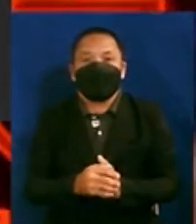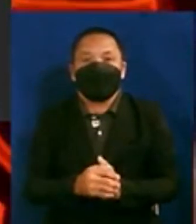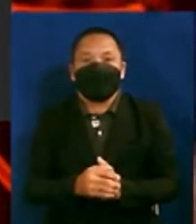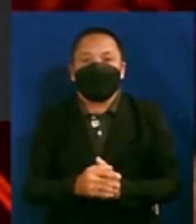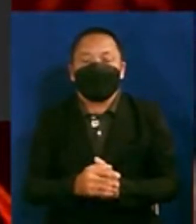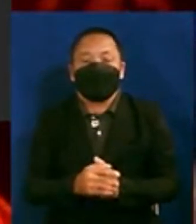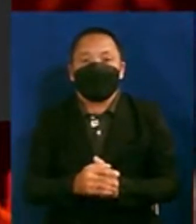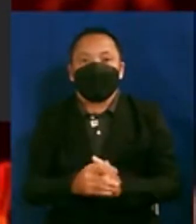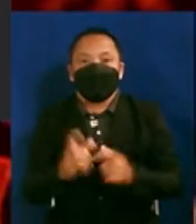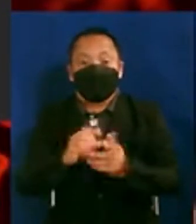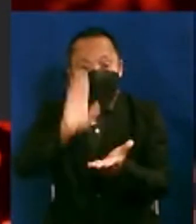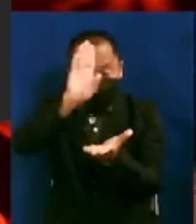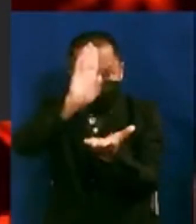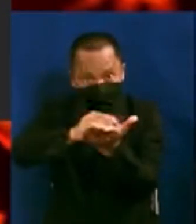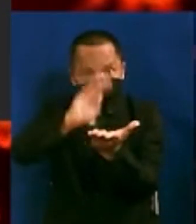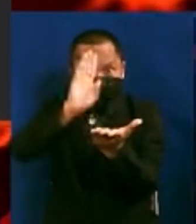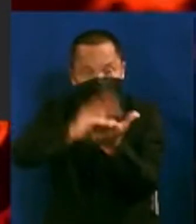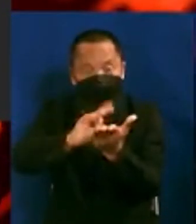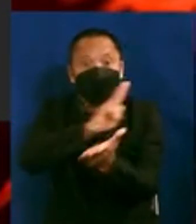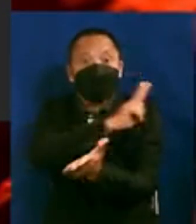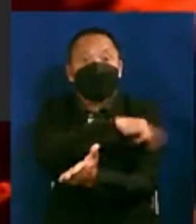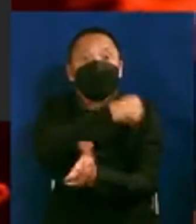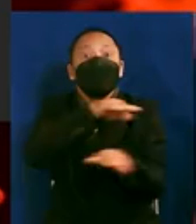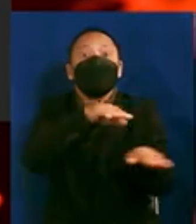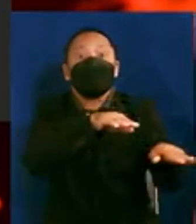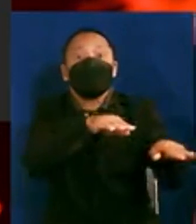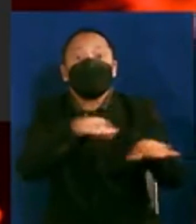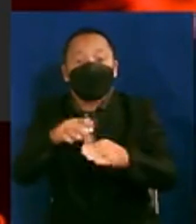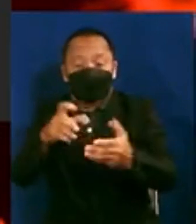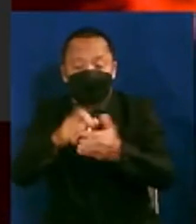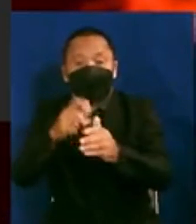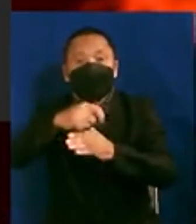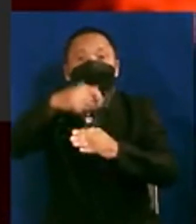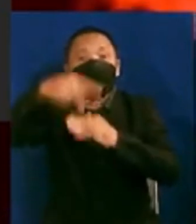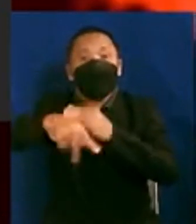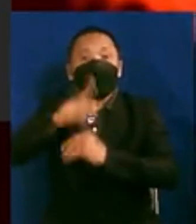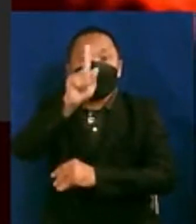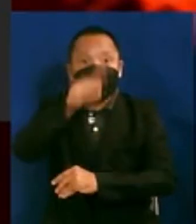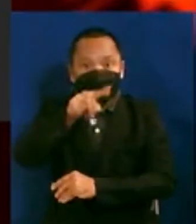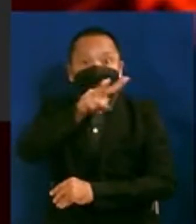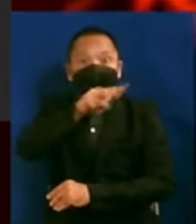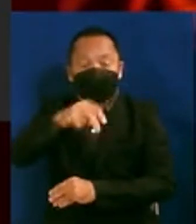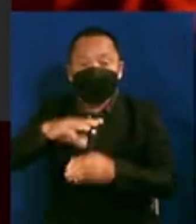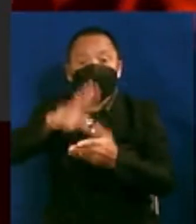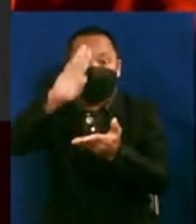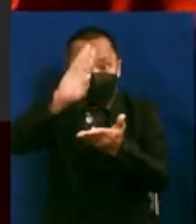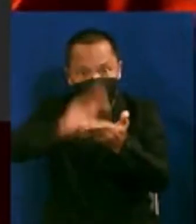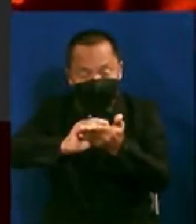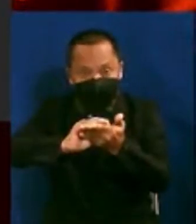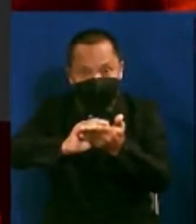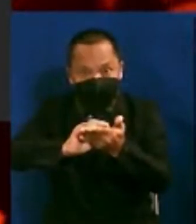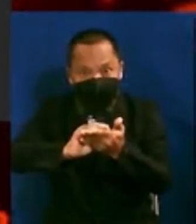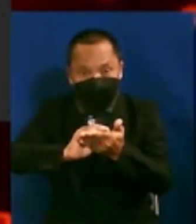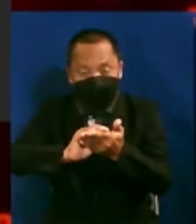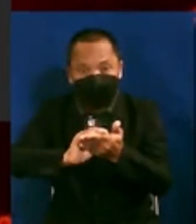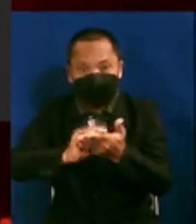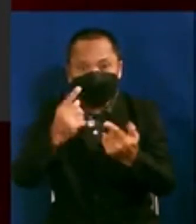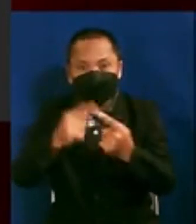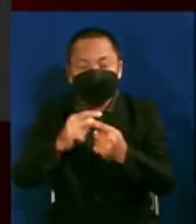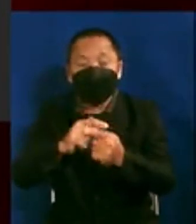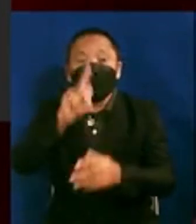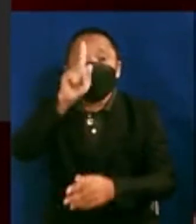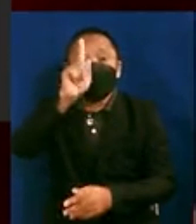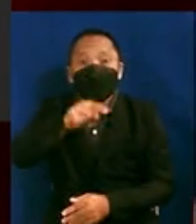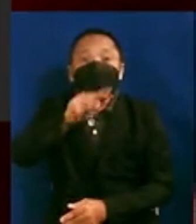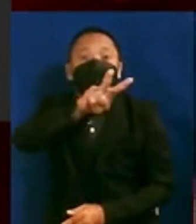ที่ถูกลงบันทึกในหมอพร้อมมากกว่า 1,200 คนนะครับแล้วใน